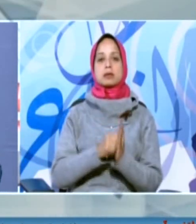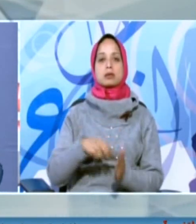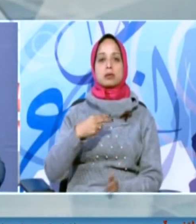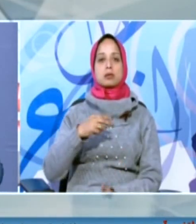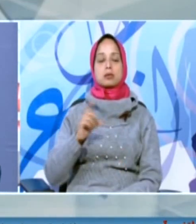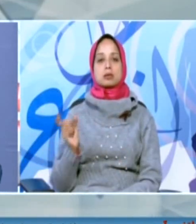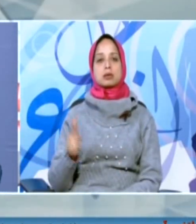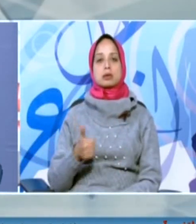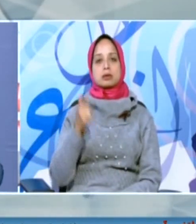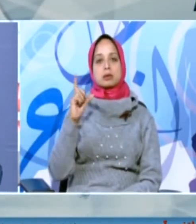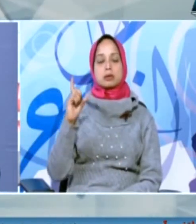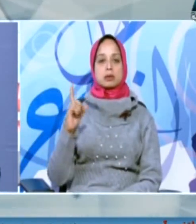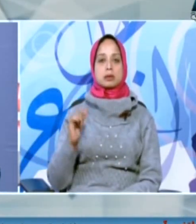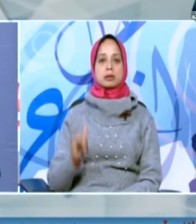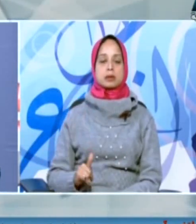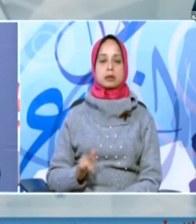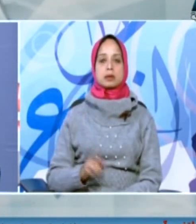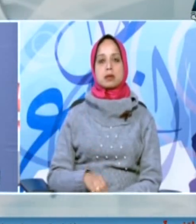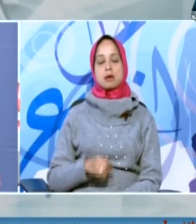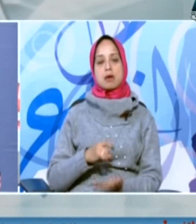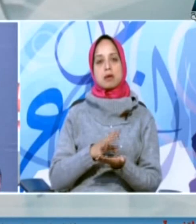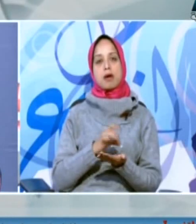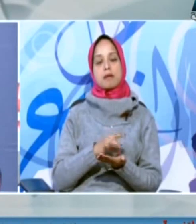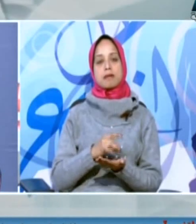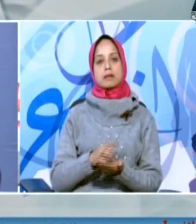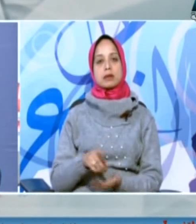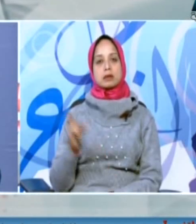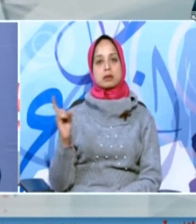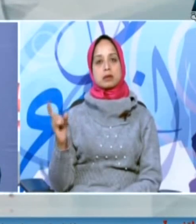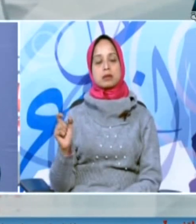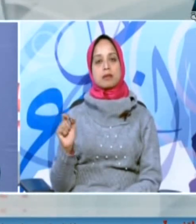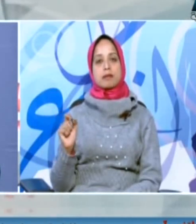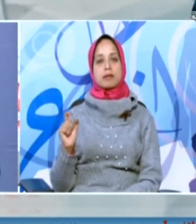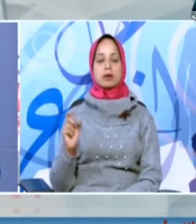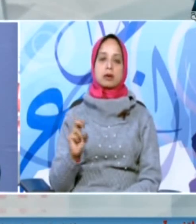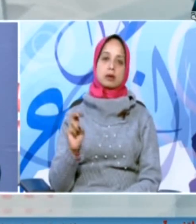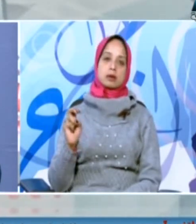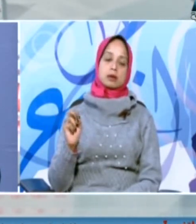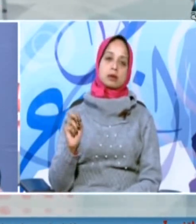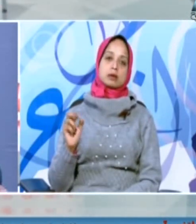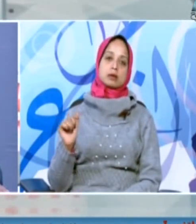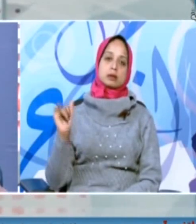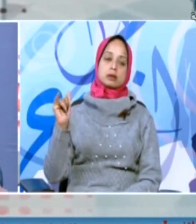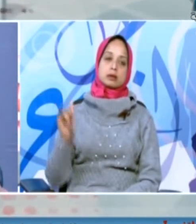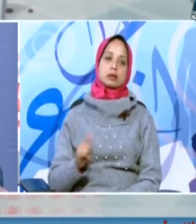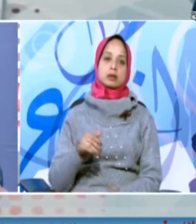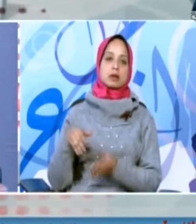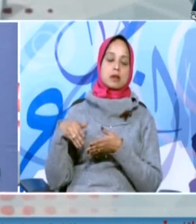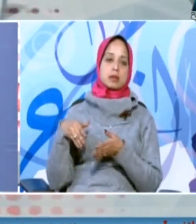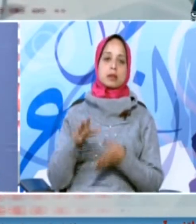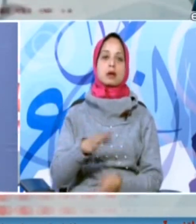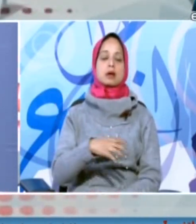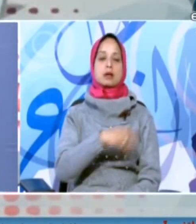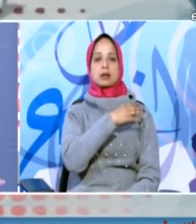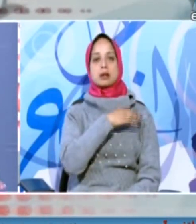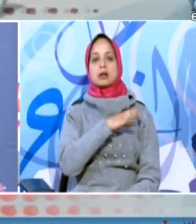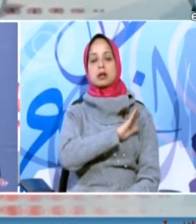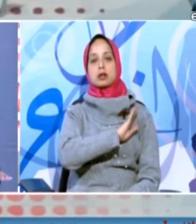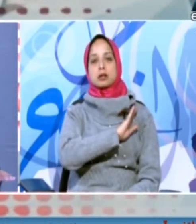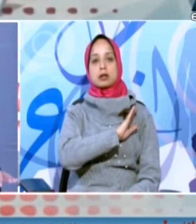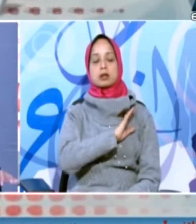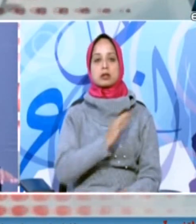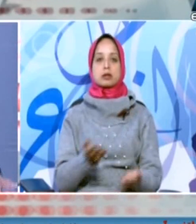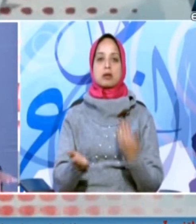رياض باشا عزد رفقي وتعيين مصر مكانه، فقدمهم للمحاكمه. اثناء المحكمه هاجم الجيش، خرج عرابي واصحابه في